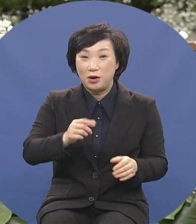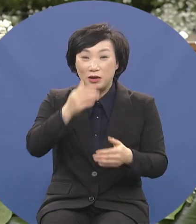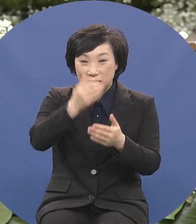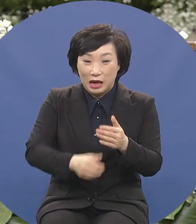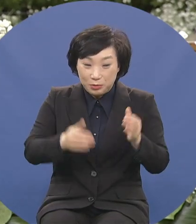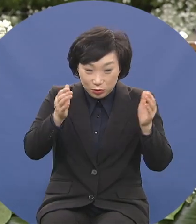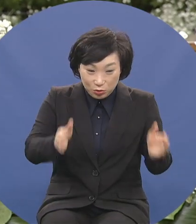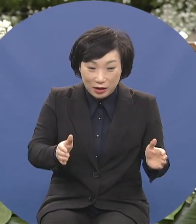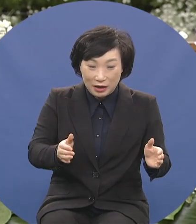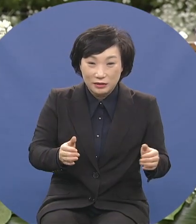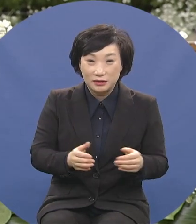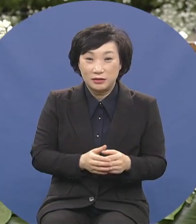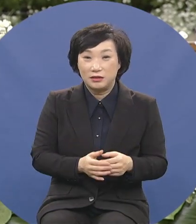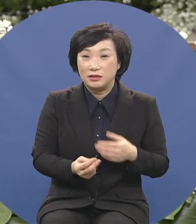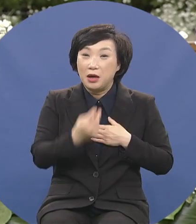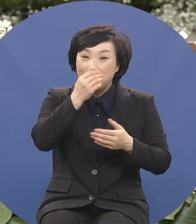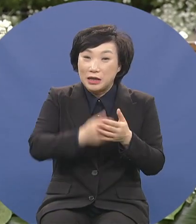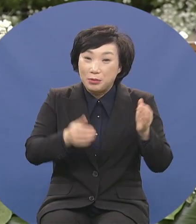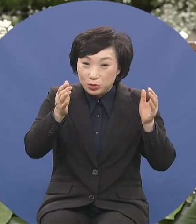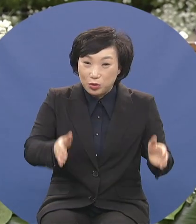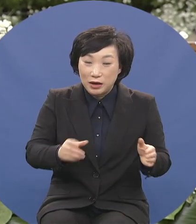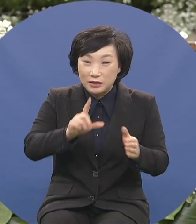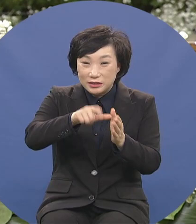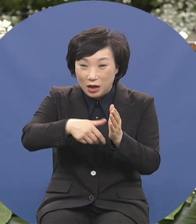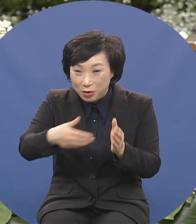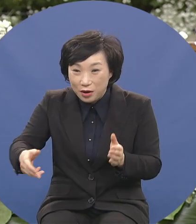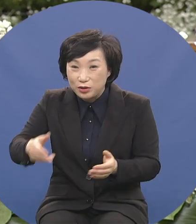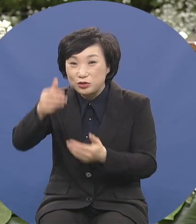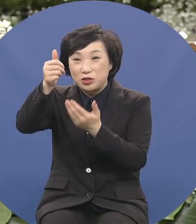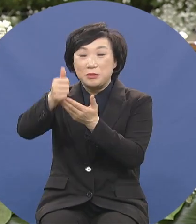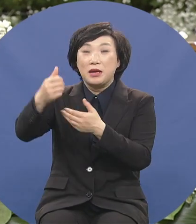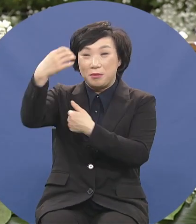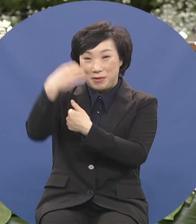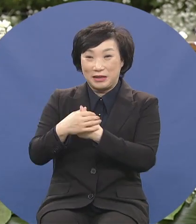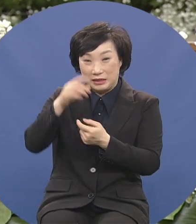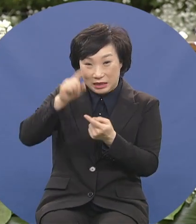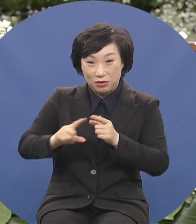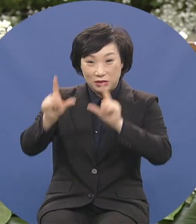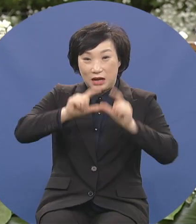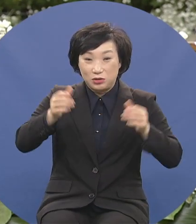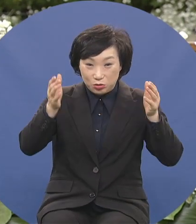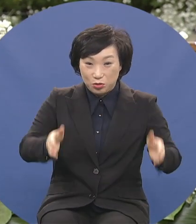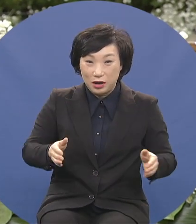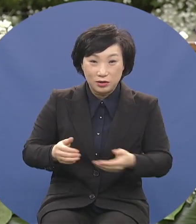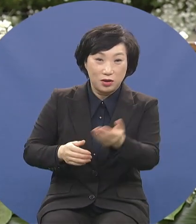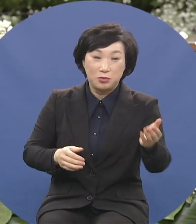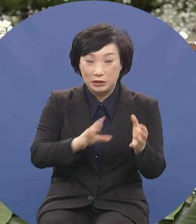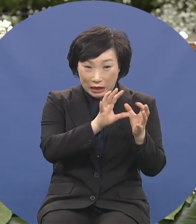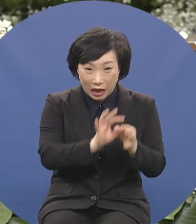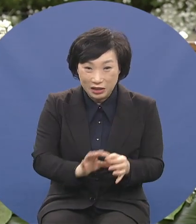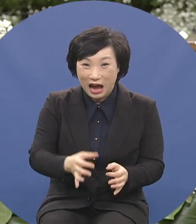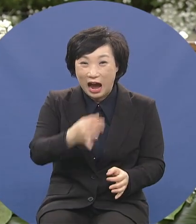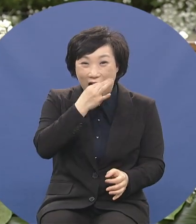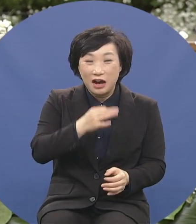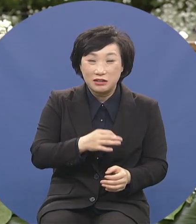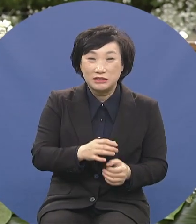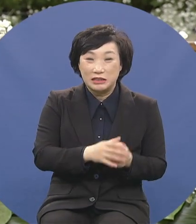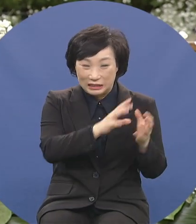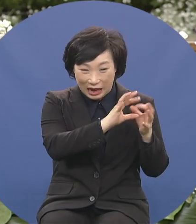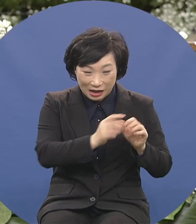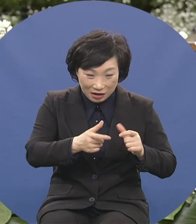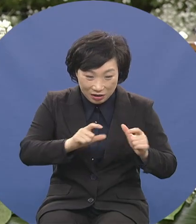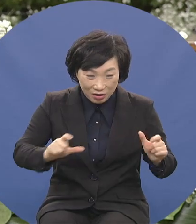남아있는 동안, 세월을 주께서 주신 대로 사는 동안 계속 정욕을